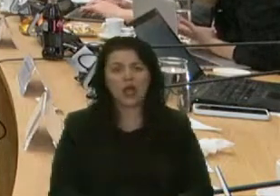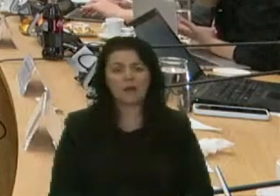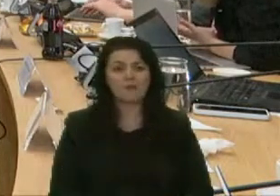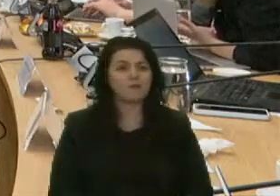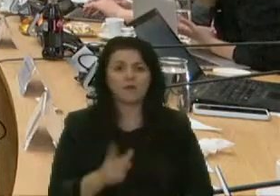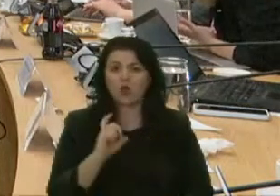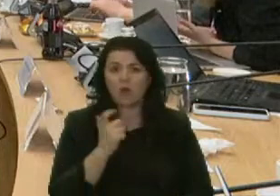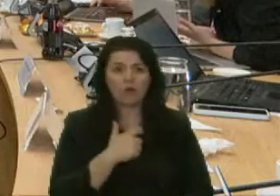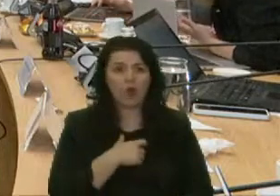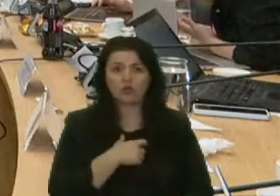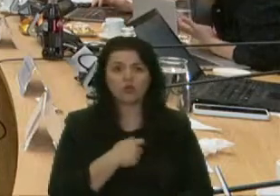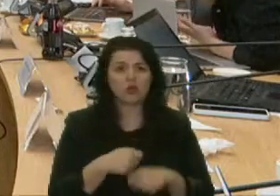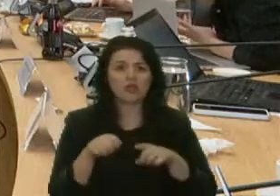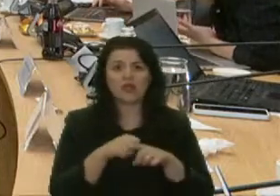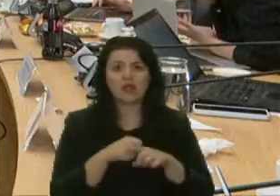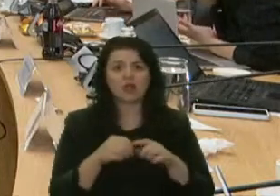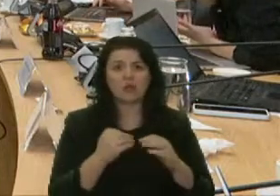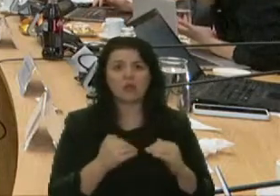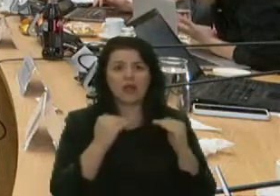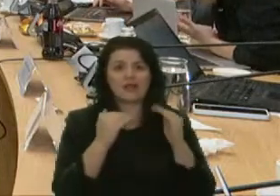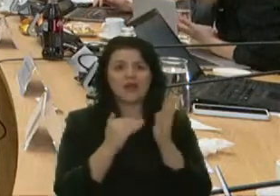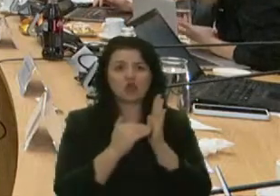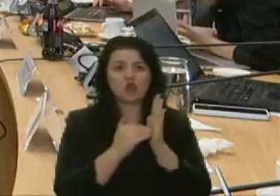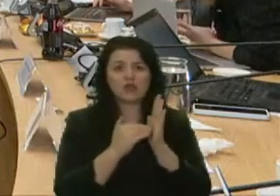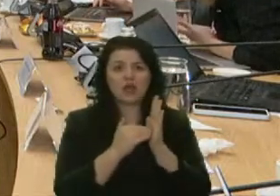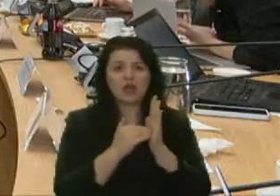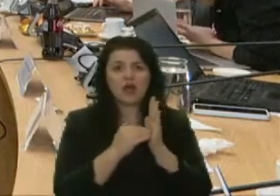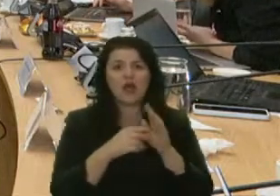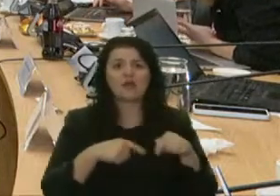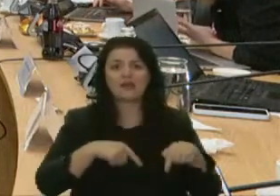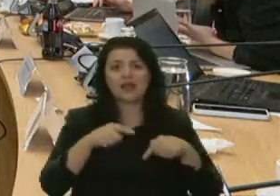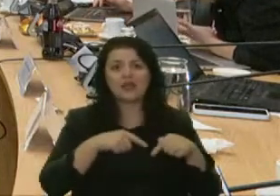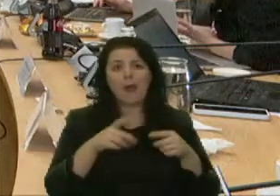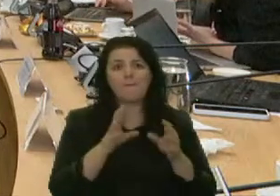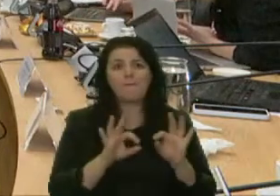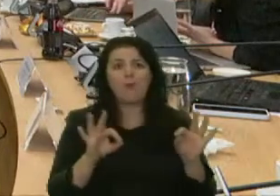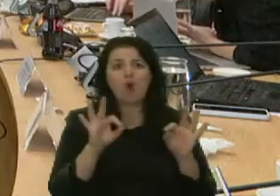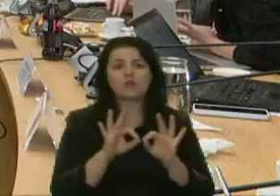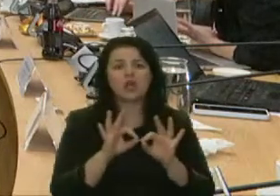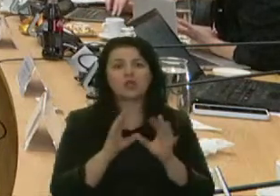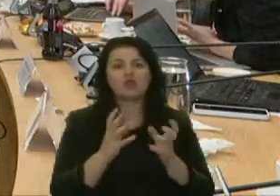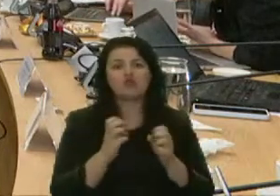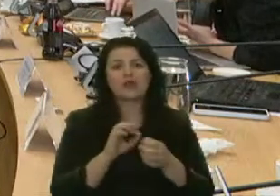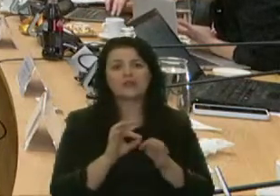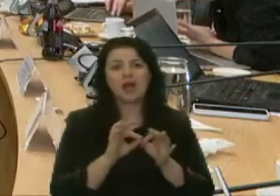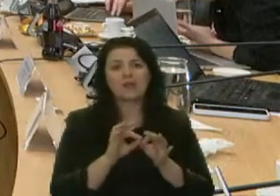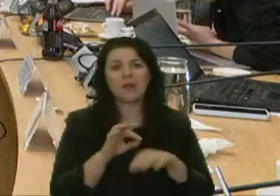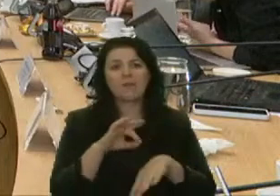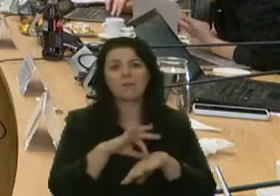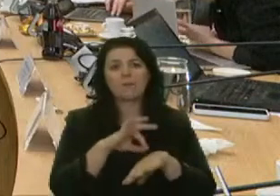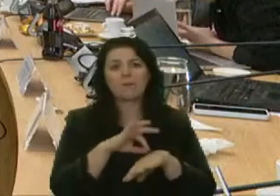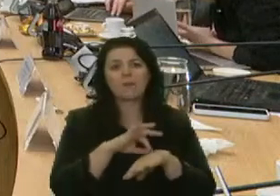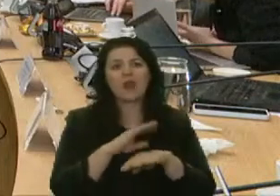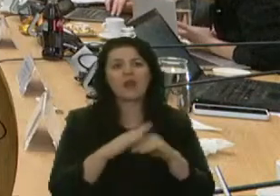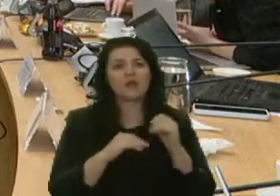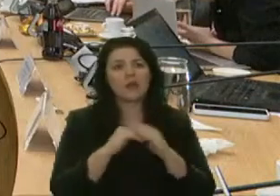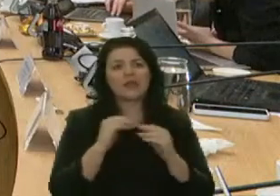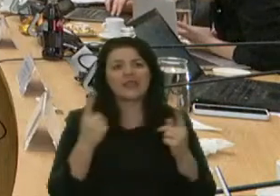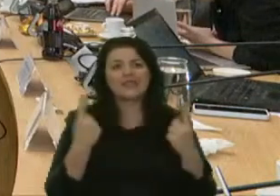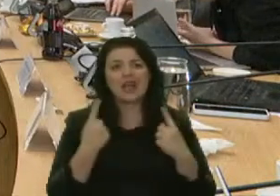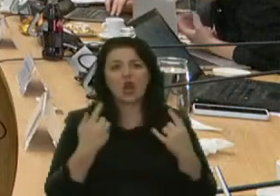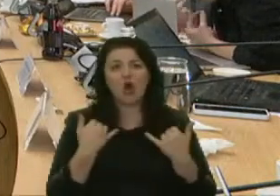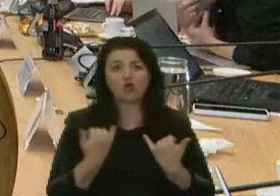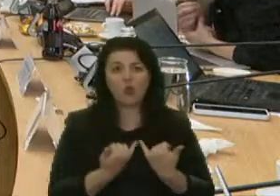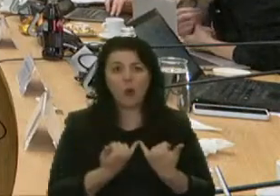asiguri cu toate renovările care sunt necesare trasee moderne pentru ceea ce înseamnă un act medical de calitate al zilelor